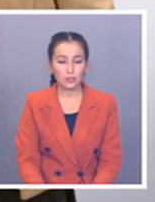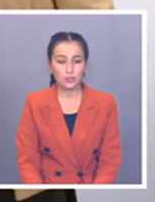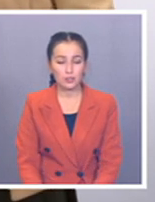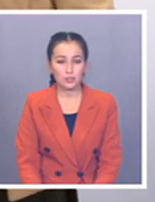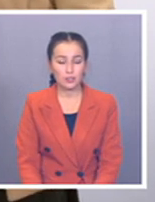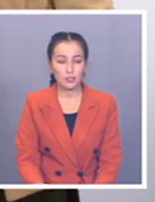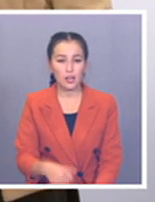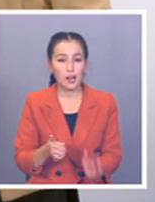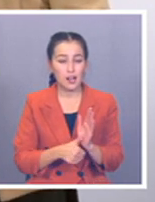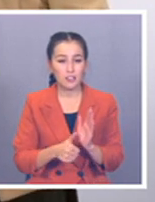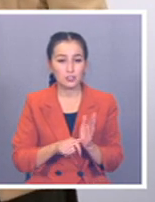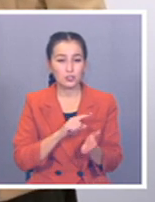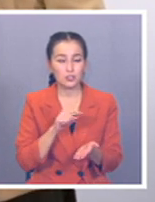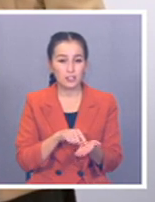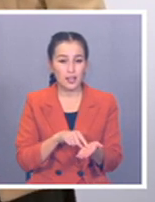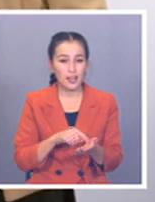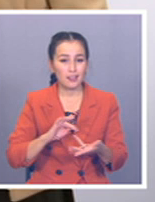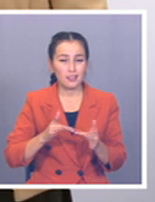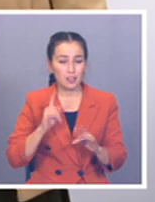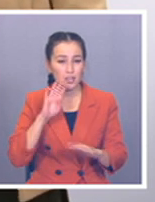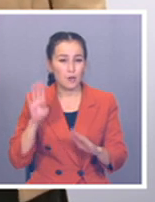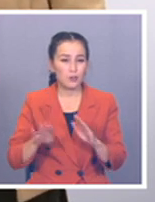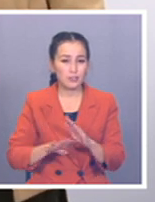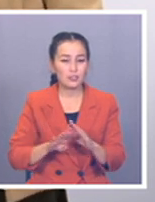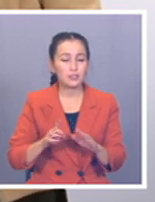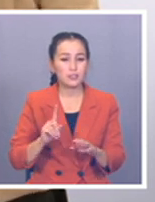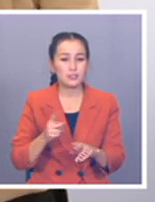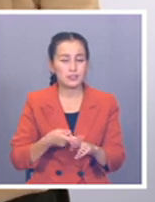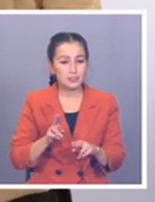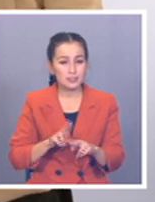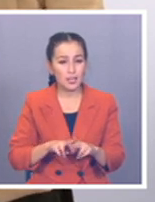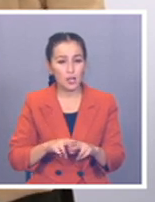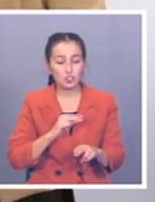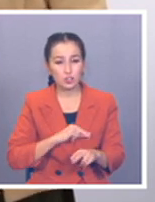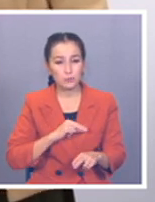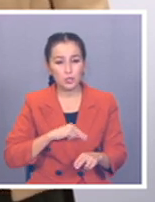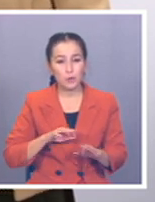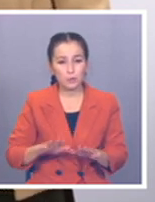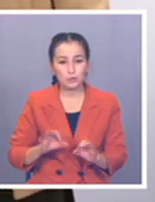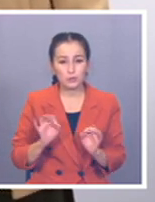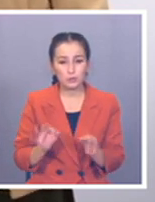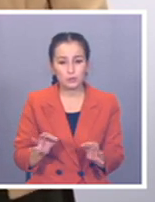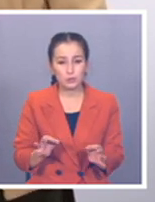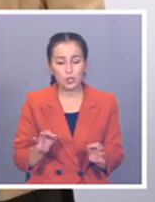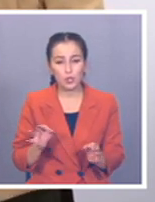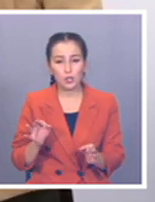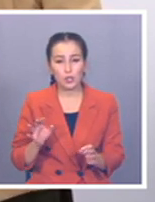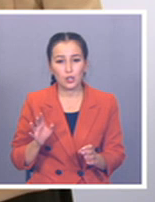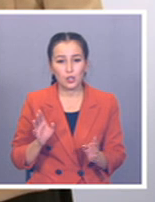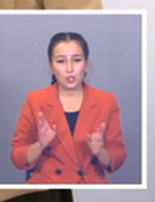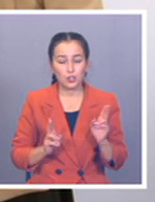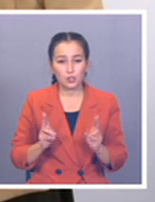Алтыншы сұрақ. Интернетке тәуелділік дегеніміз жұмыс орнын дұрыс ұйымдастыру,